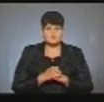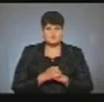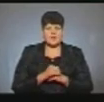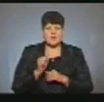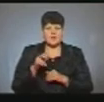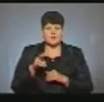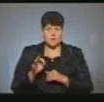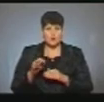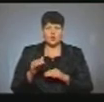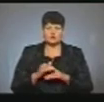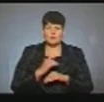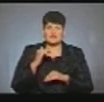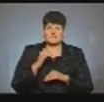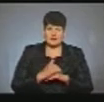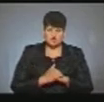Алло, добрий вечір.